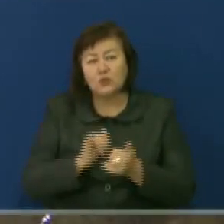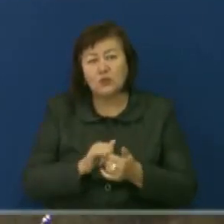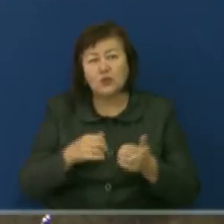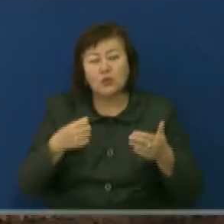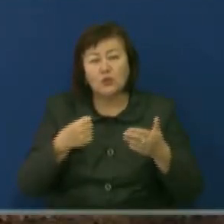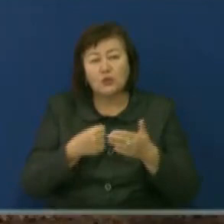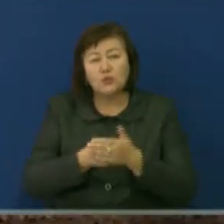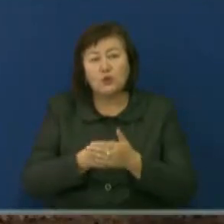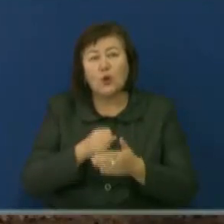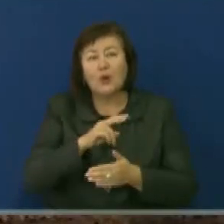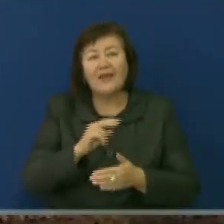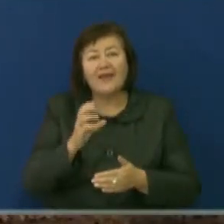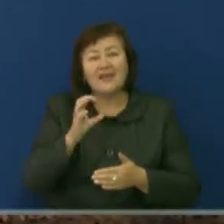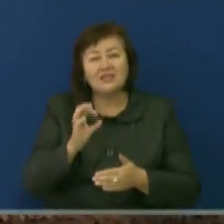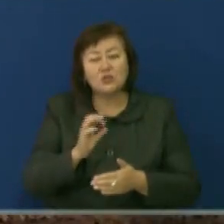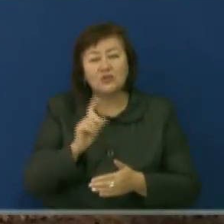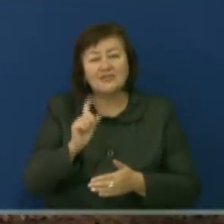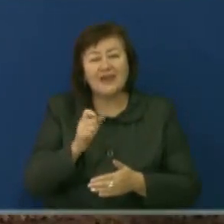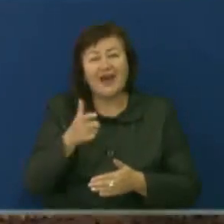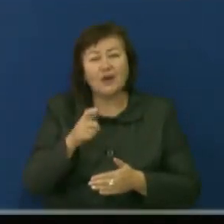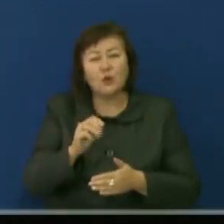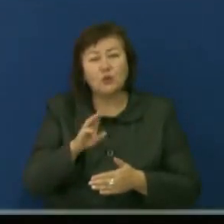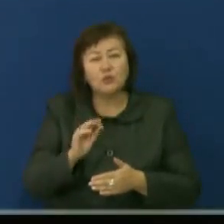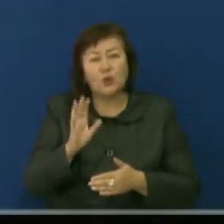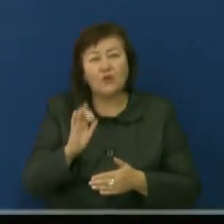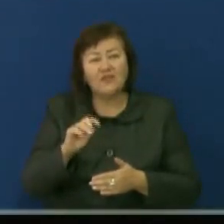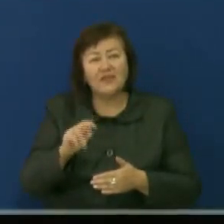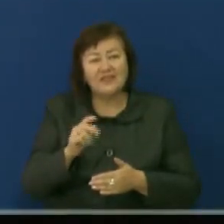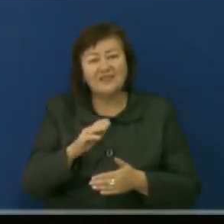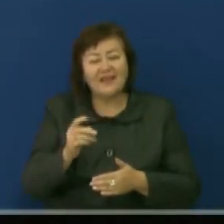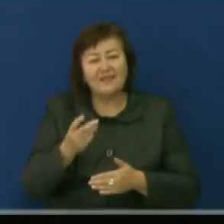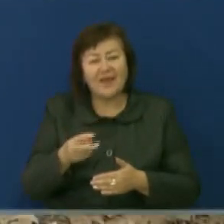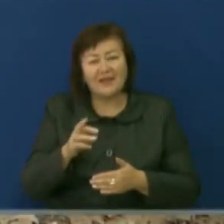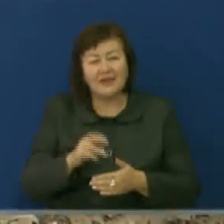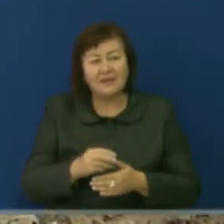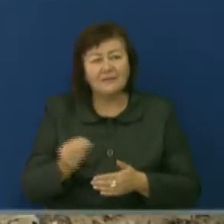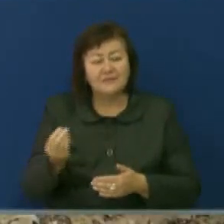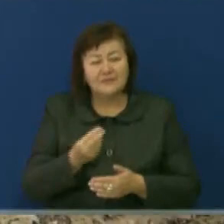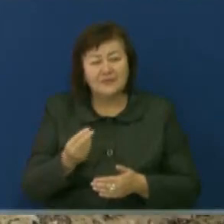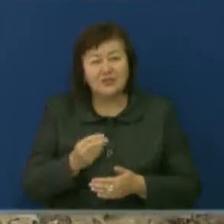до улицы Лесозаготовительная, от улицы Карьерная до поселка Восход. Евгений Проскурин,